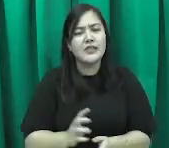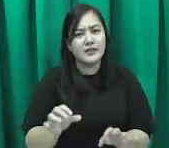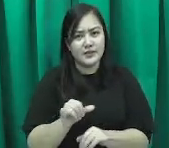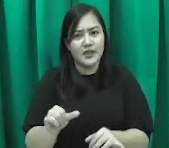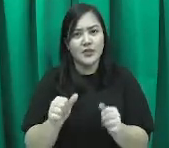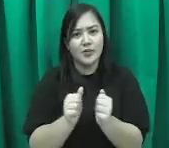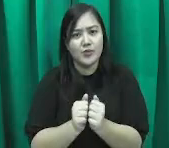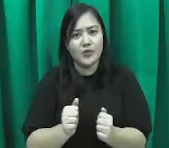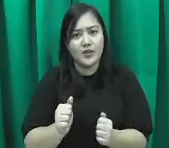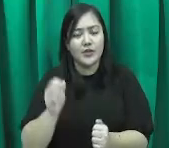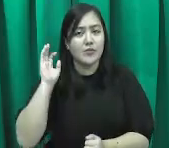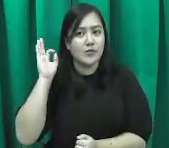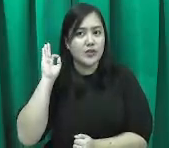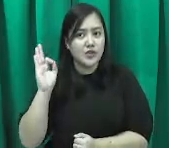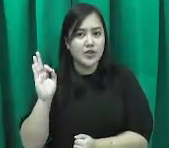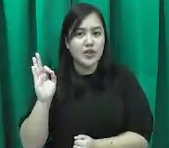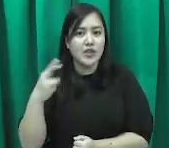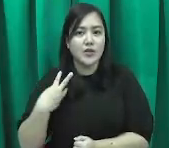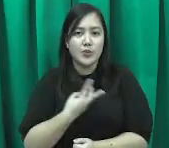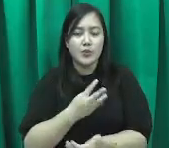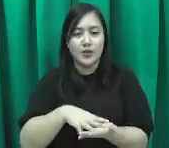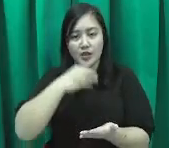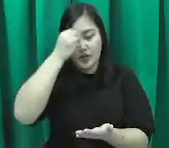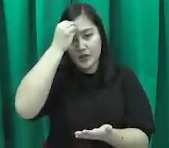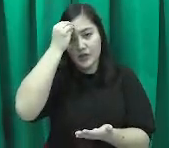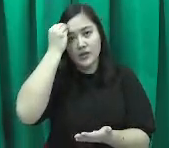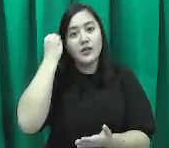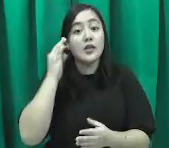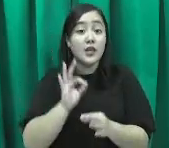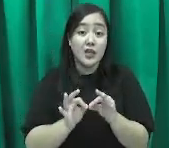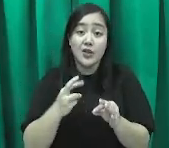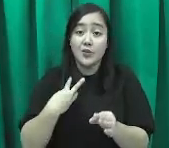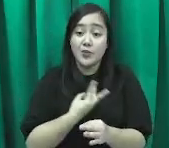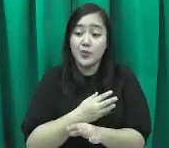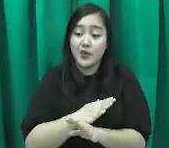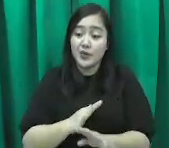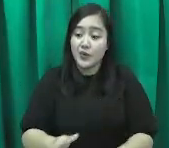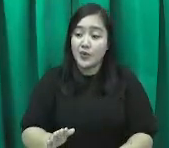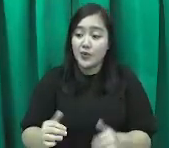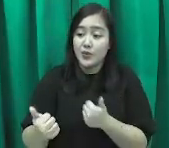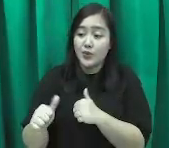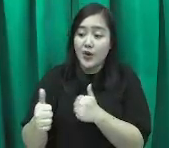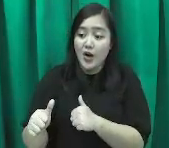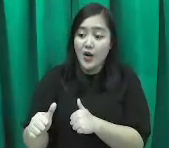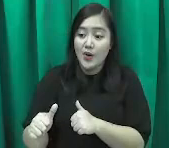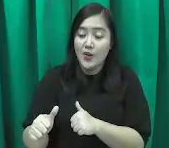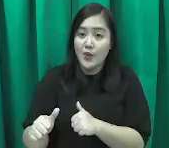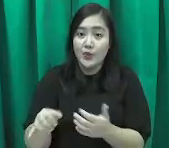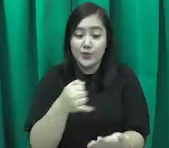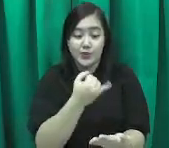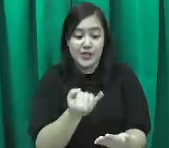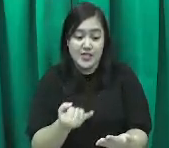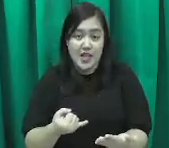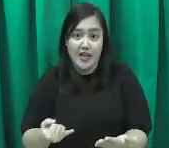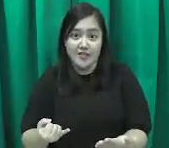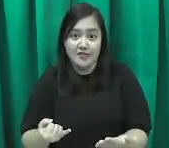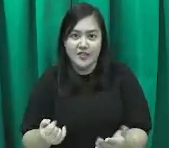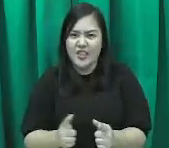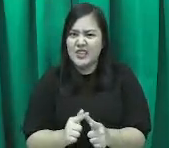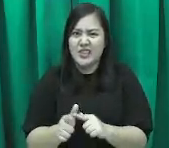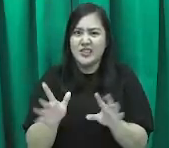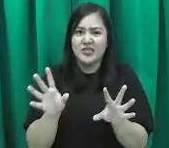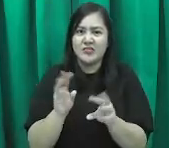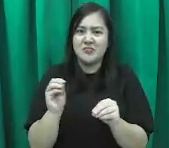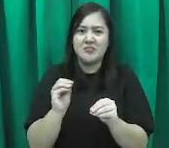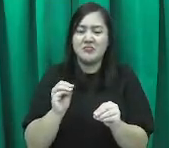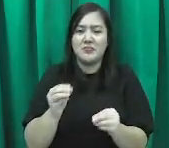yung blueprint na yan. So pag hindi natin sinunod, katulad sa pagpapagawa ng bahay, ano ang pundasyon na meron tayo doon sa bahay